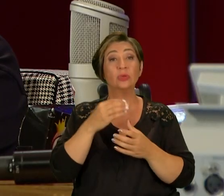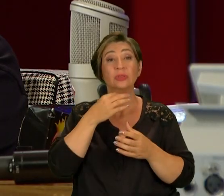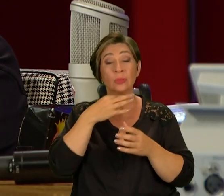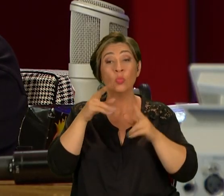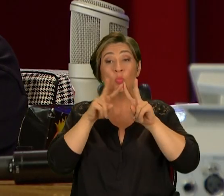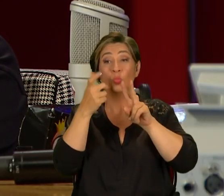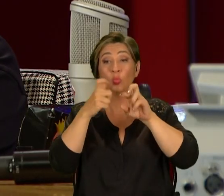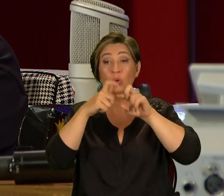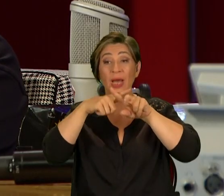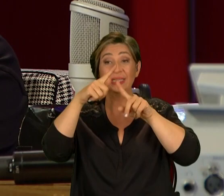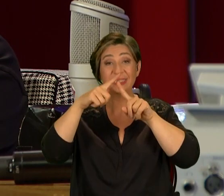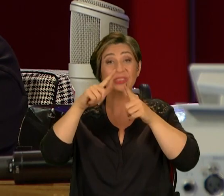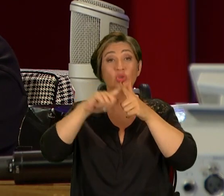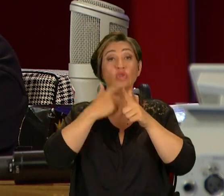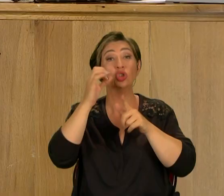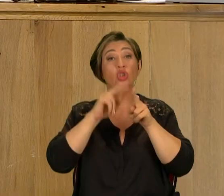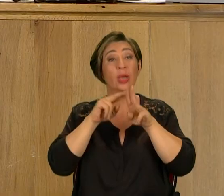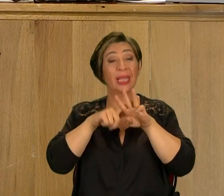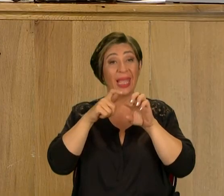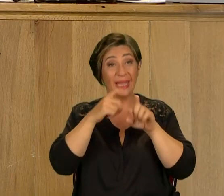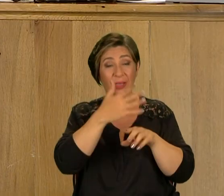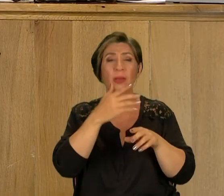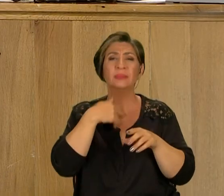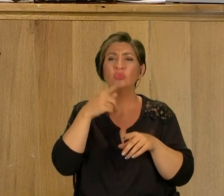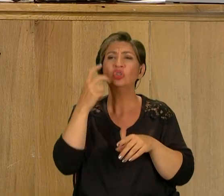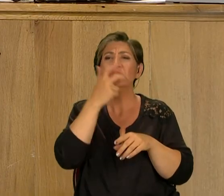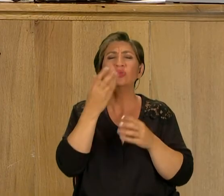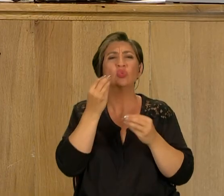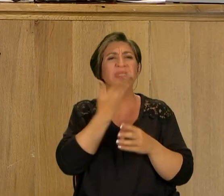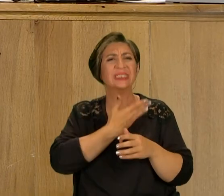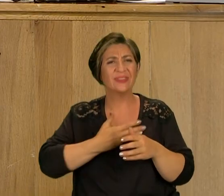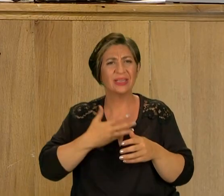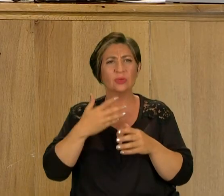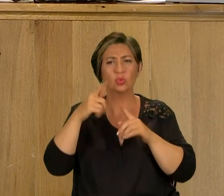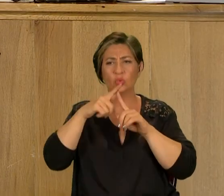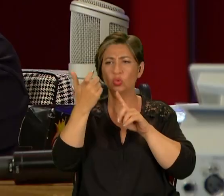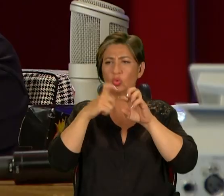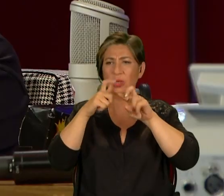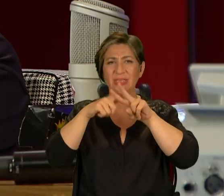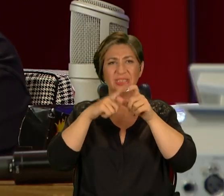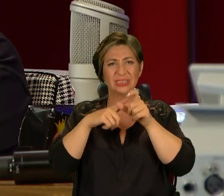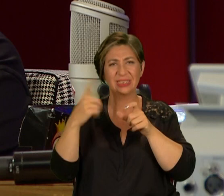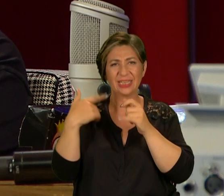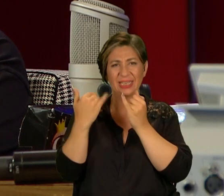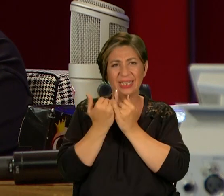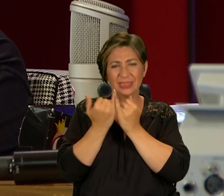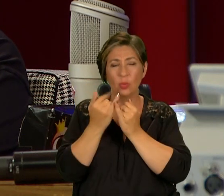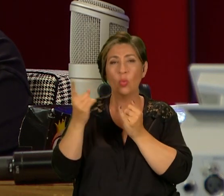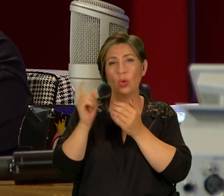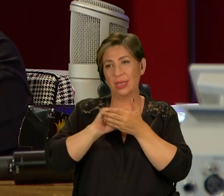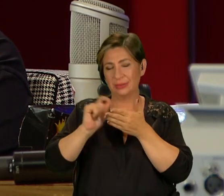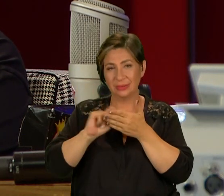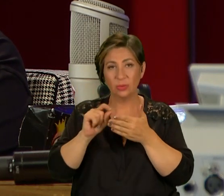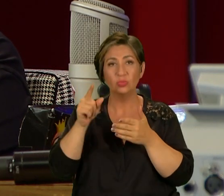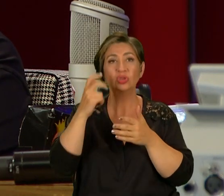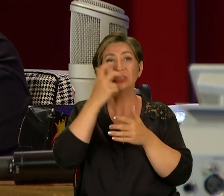Joker'in... Murat Joker, harikulade bir adam o da. Evet, o da. Biz bu şarkıyı çok sevdik. Turaç kardeşim benim. Onunla featuring yaptık bu şarkıda. Hmm.